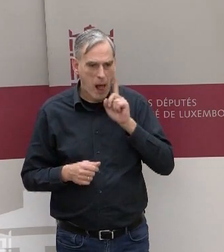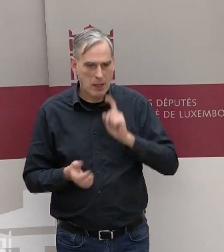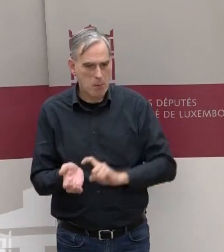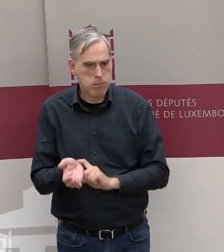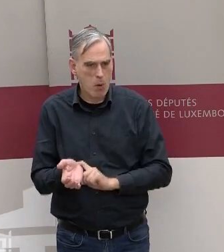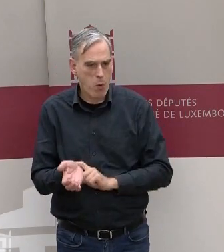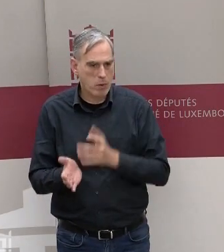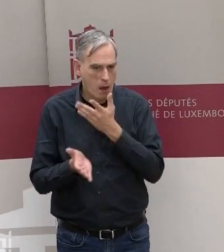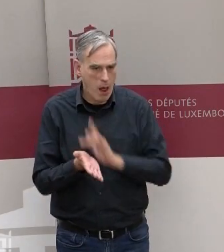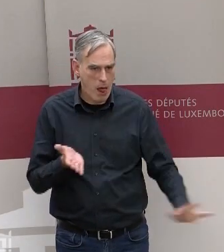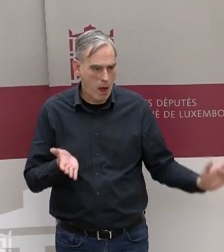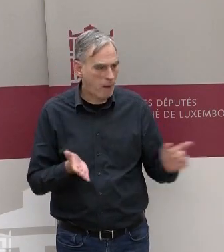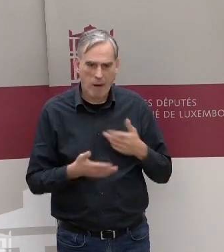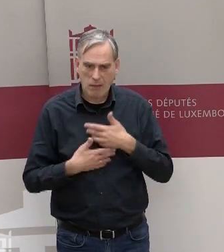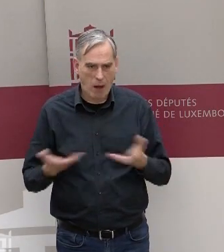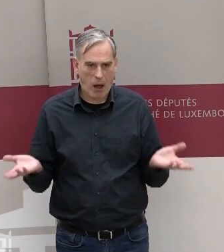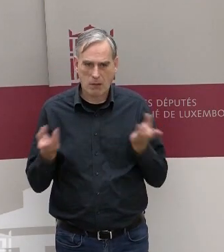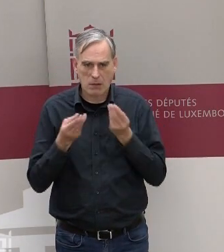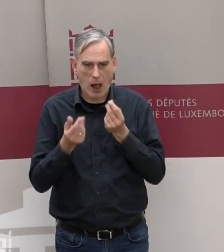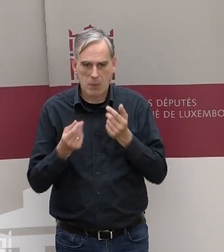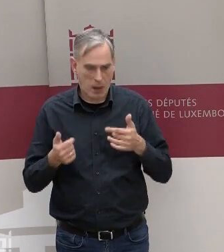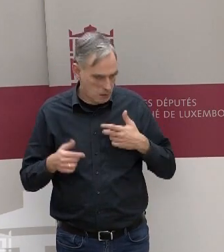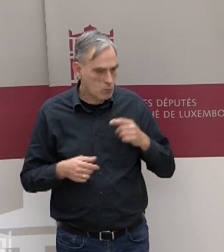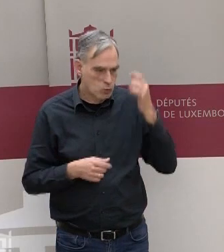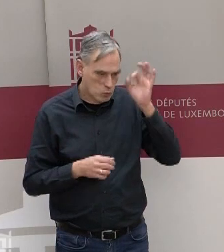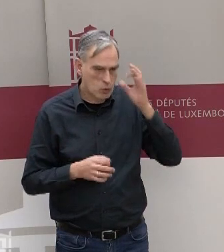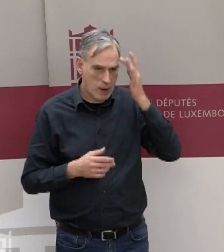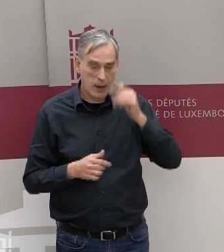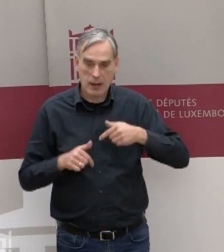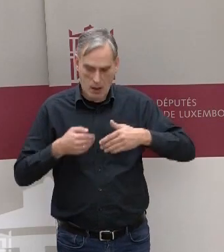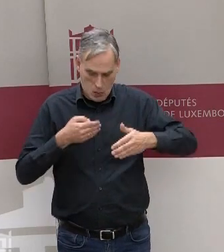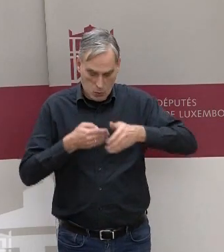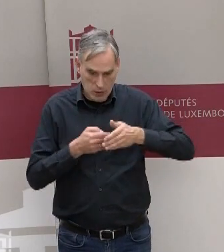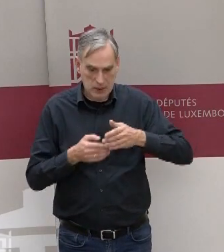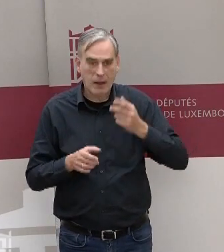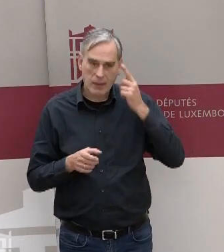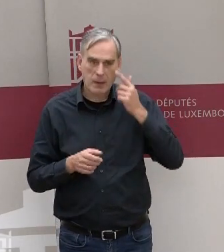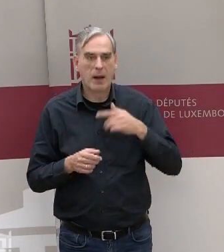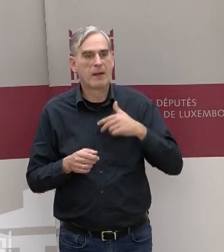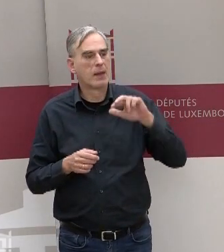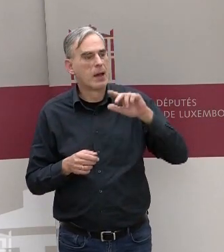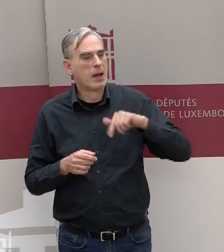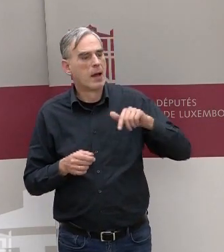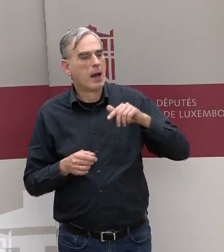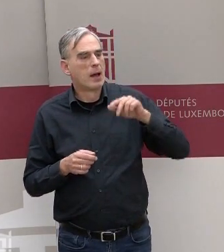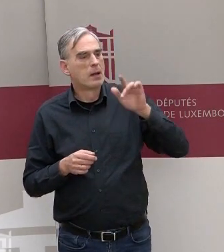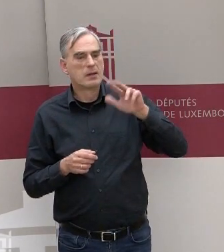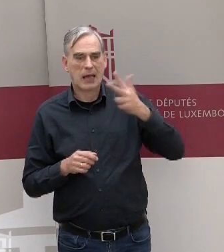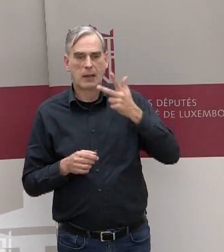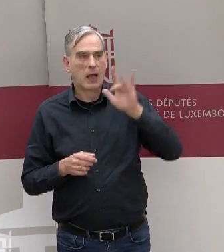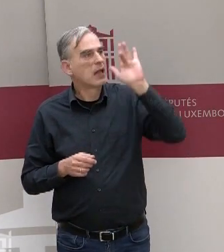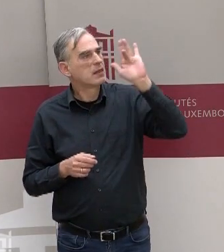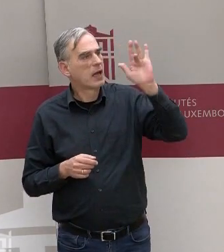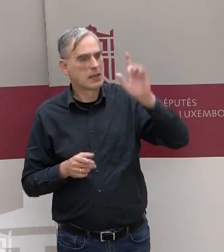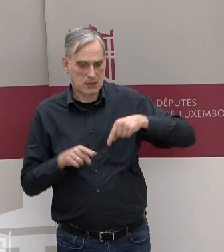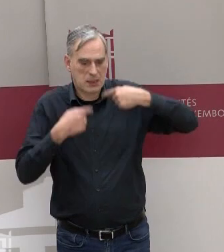Kurzfristig möchte als Piraten die mögliche dritte Index-Tranche am Hirschwander nächstes Jahr natürlich auch suchen. Laut Stata kann es gut sein,